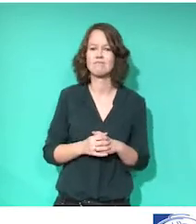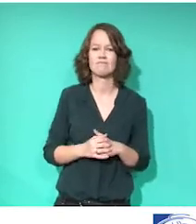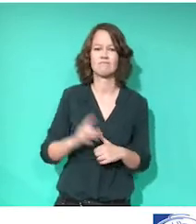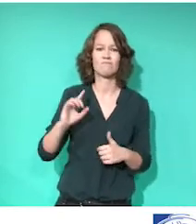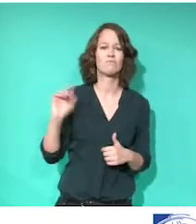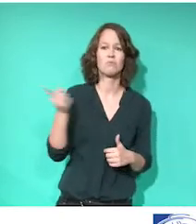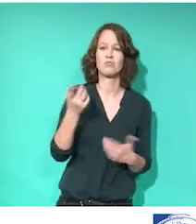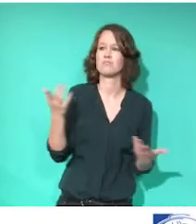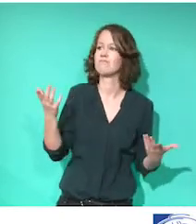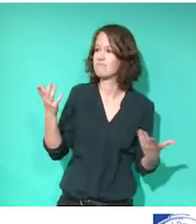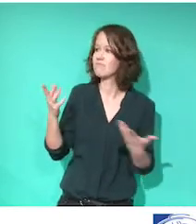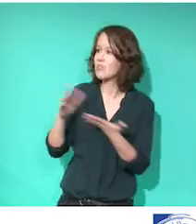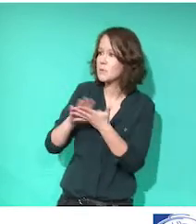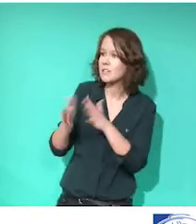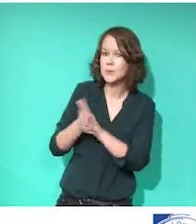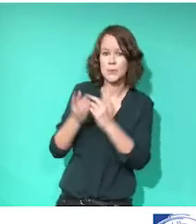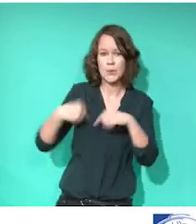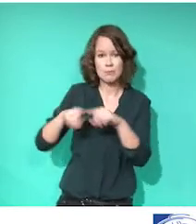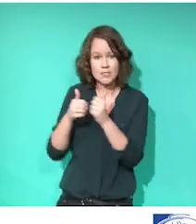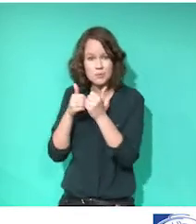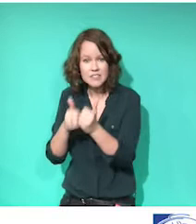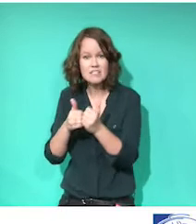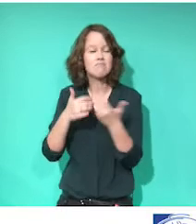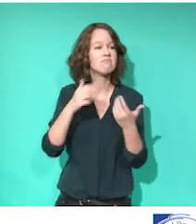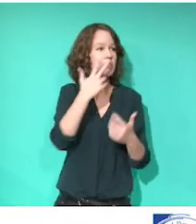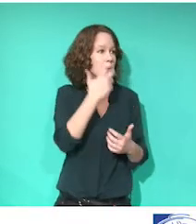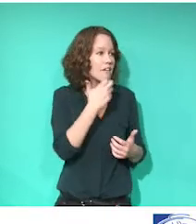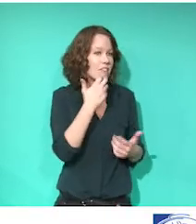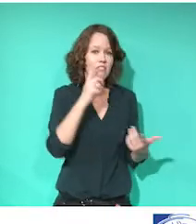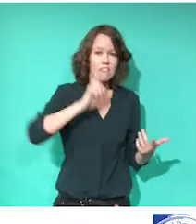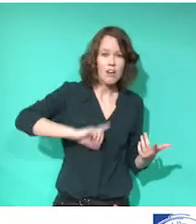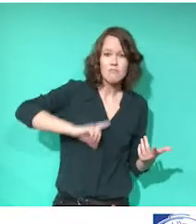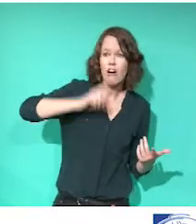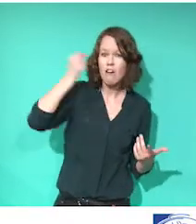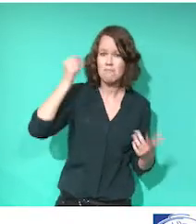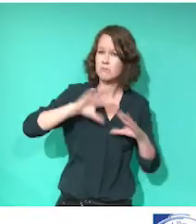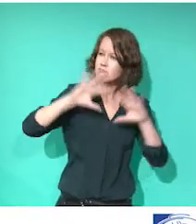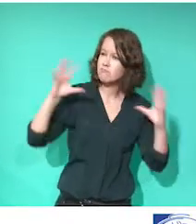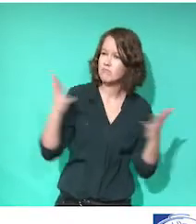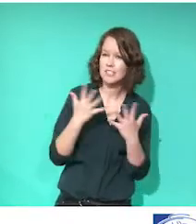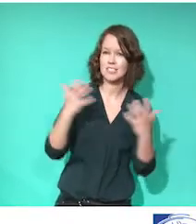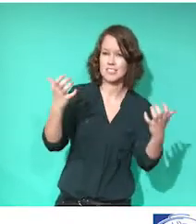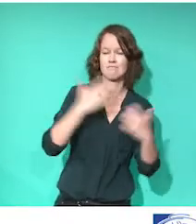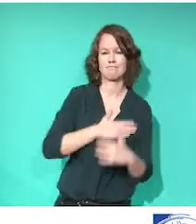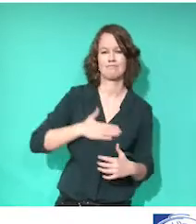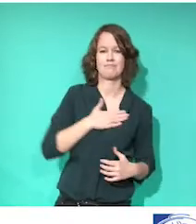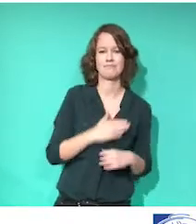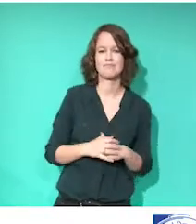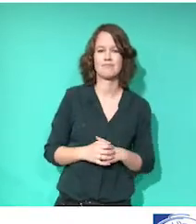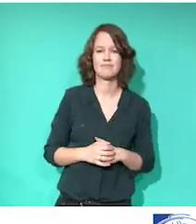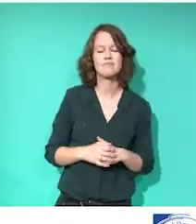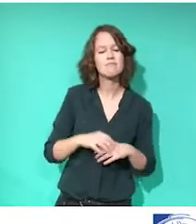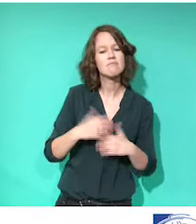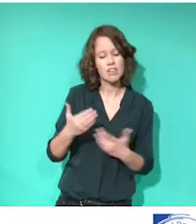comité de suivi, les associations, les entreprises, les citoyennes et citoyens engagés contre le sexisme. Cette mobilisation, je ne l'ai